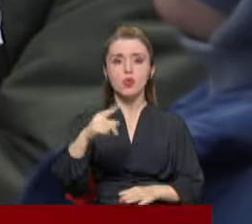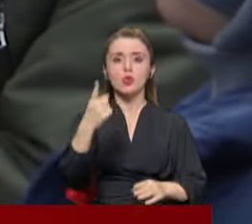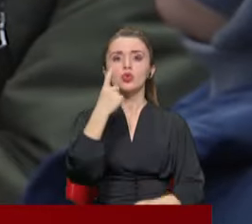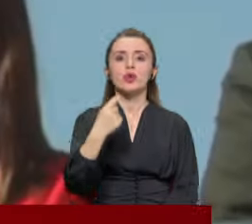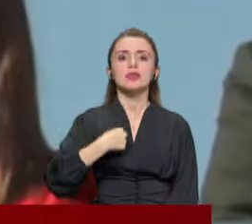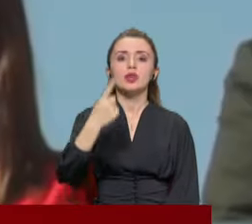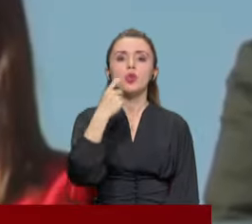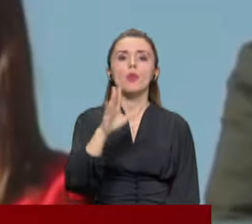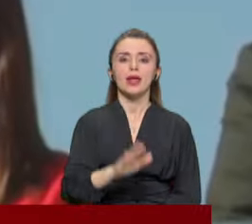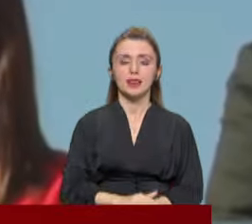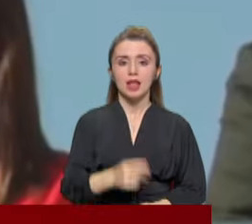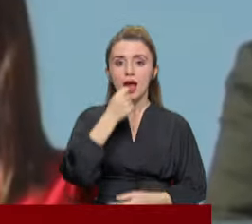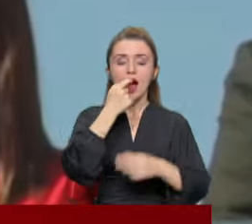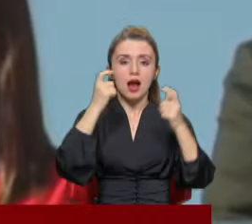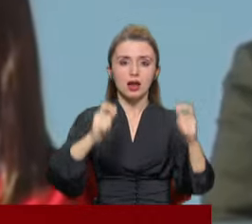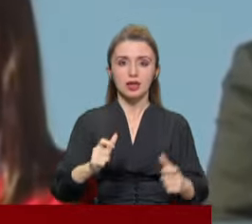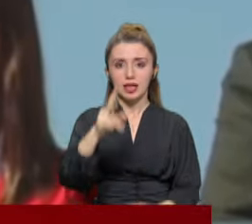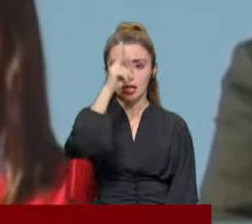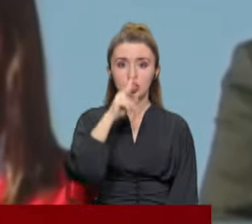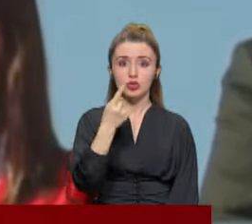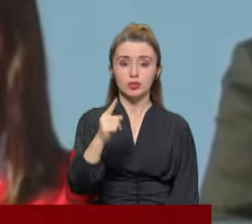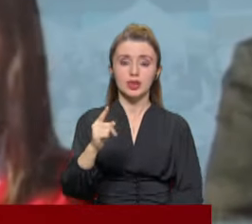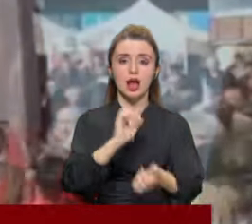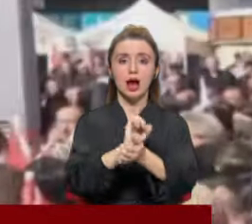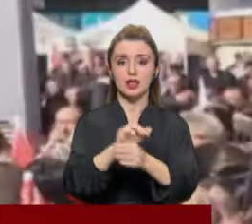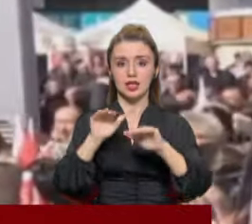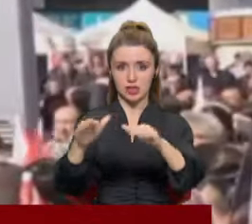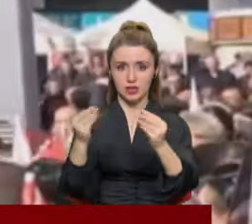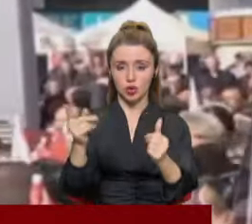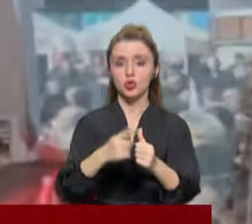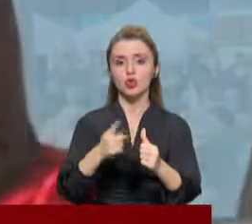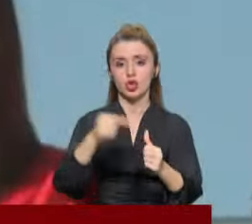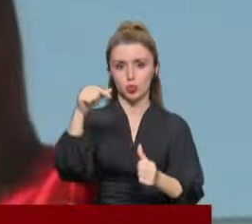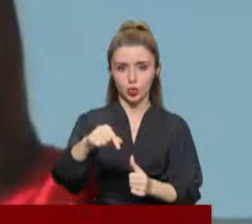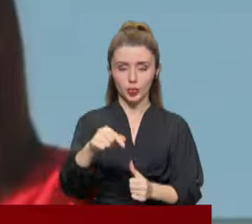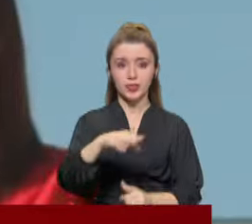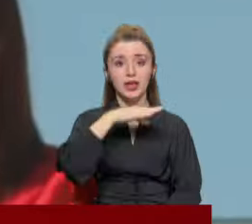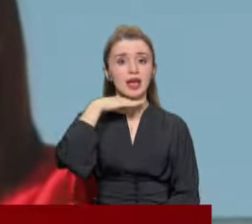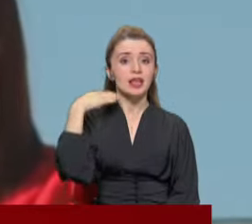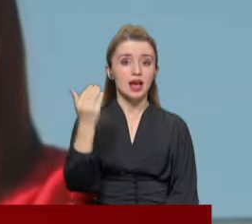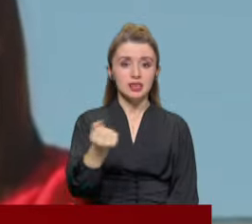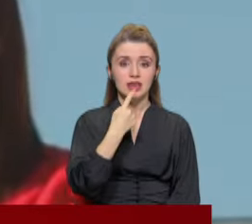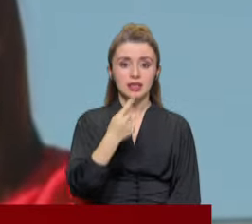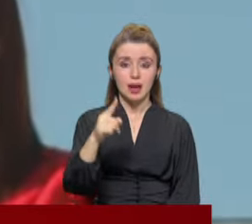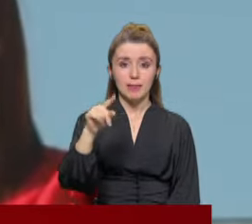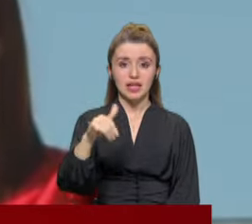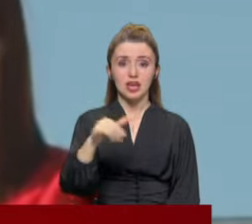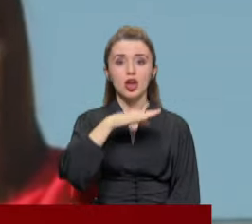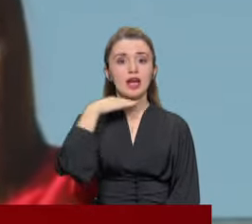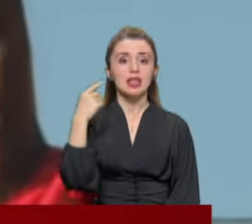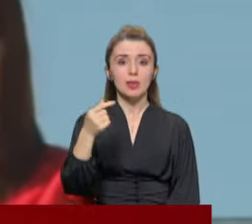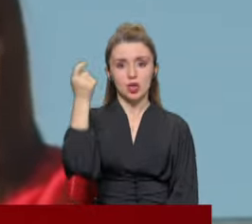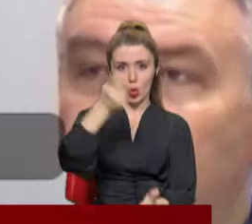olur bize sormayın. Ankara'da 200 bin aileye destek oluyoruz. Önceliğim bu. Et alsınlar diye birer kilo et